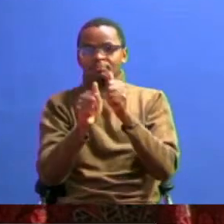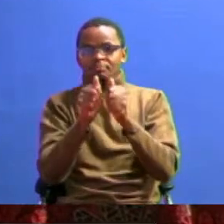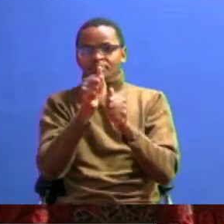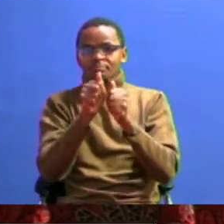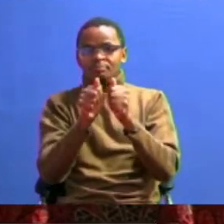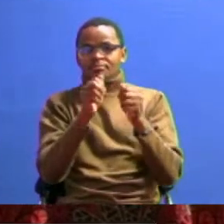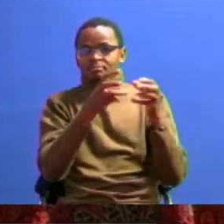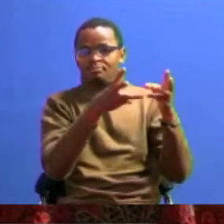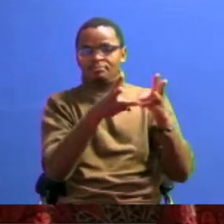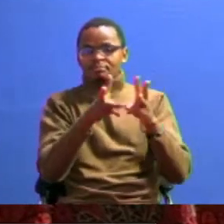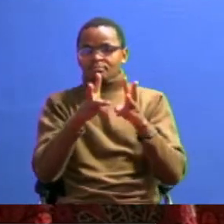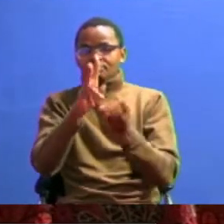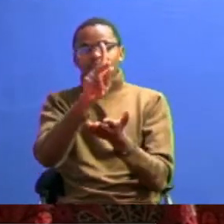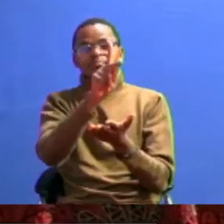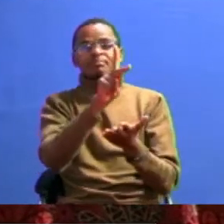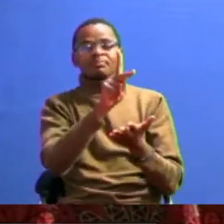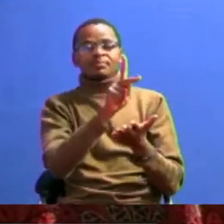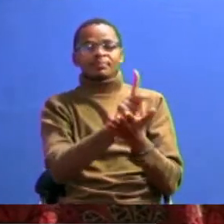ambazo wanaweka